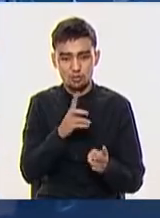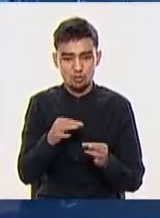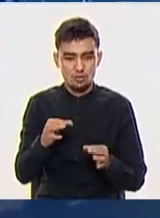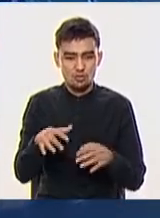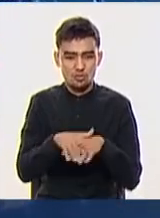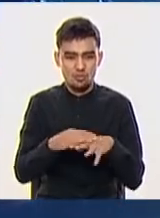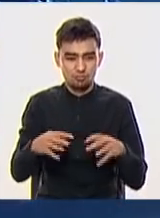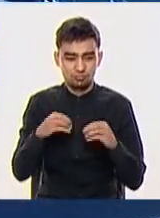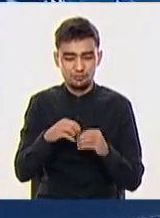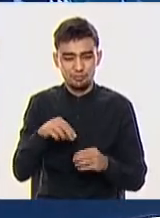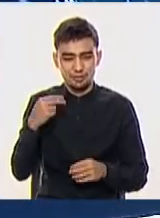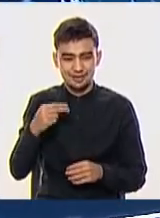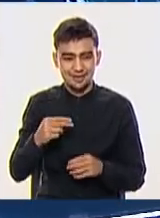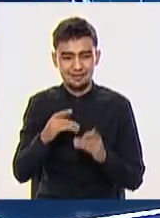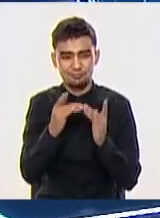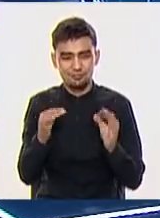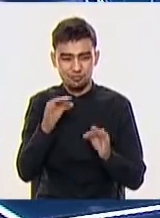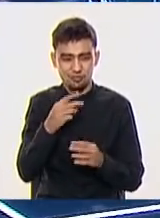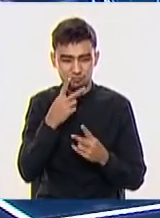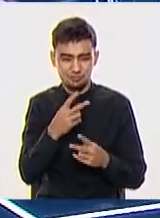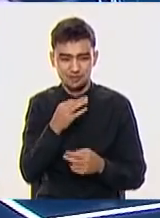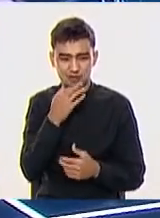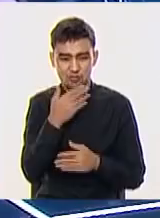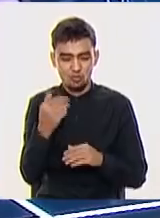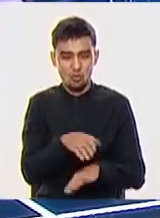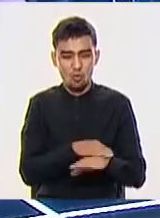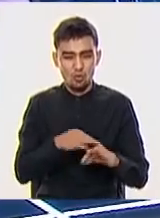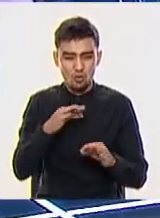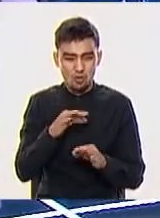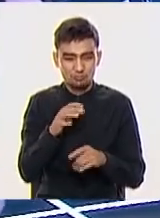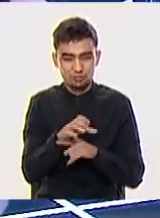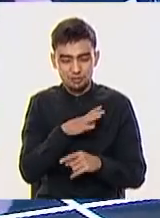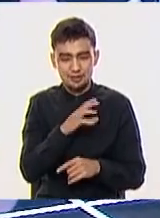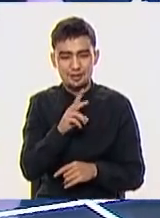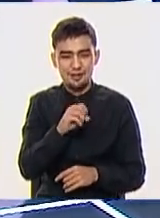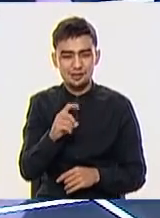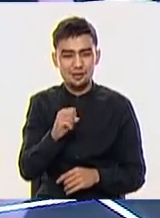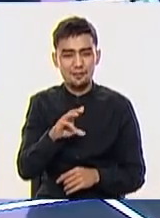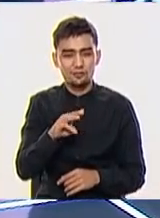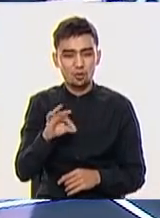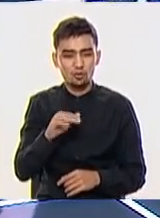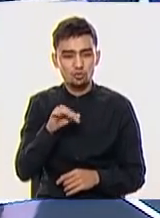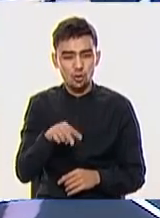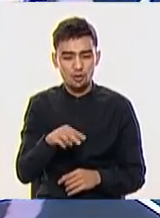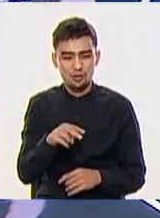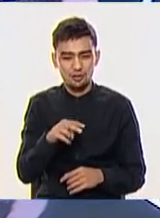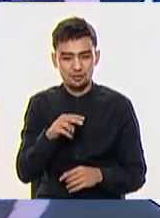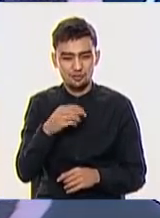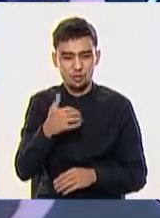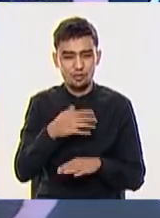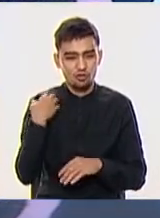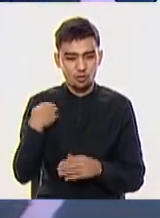бітірмеген. Президент көпір құрылысын сынға алған соң Қазавтожол басшысын орнынан алып, артынша Ахметжан Есімов те қызметінен кеткен